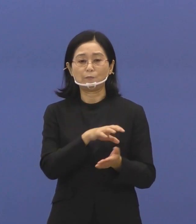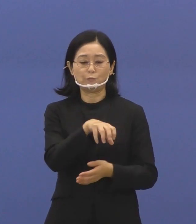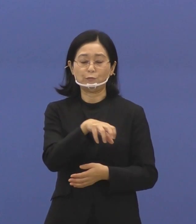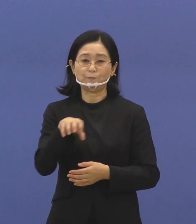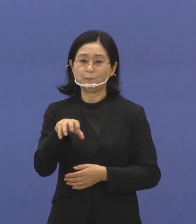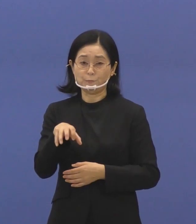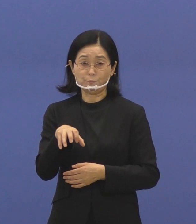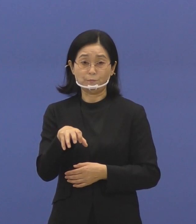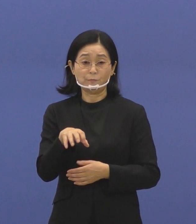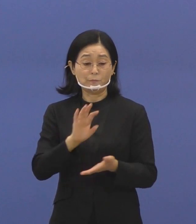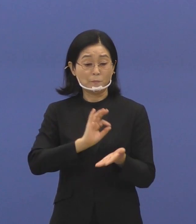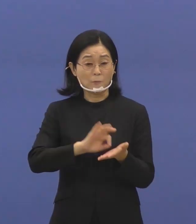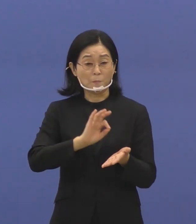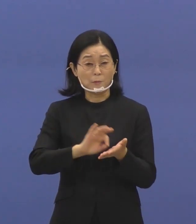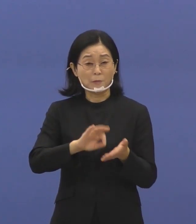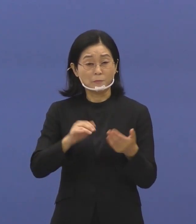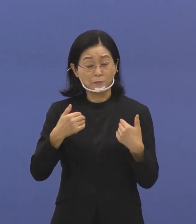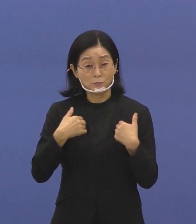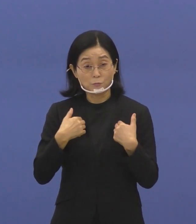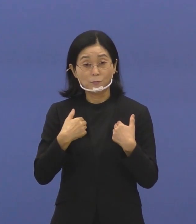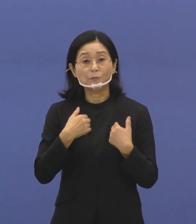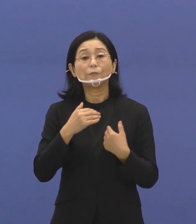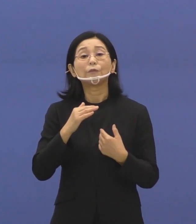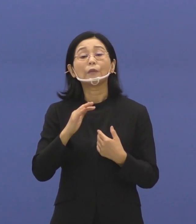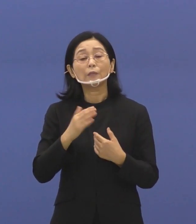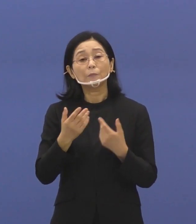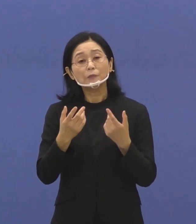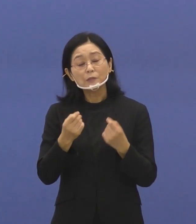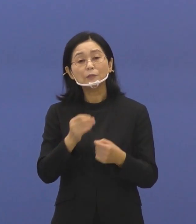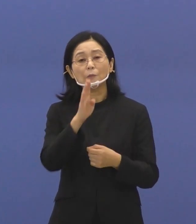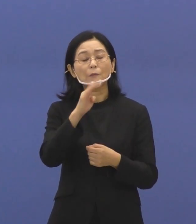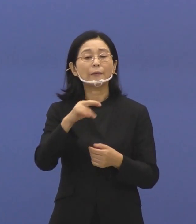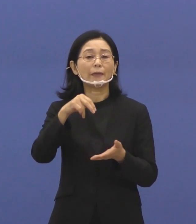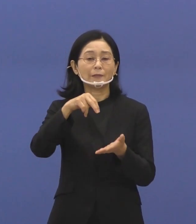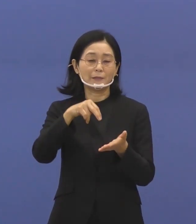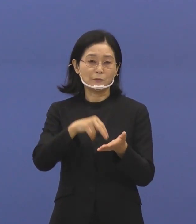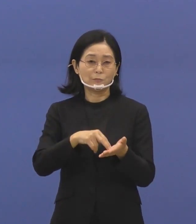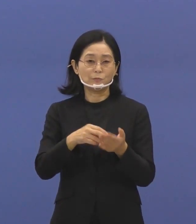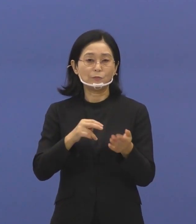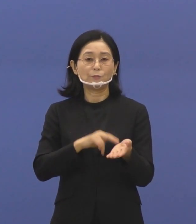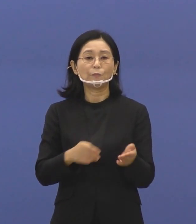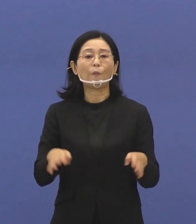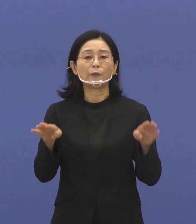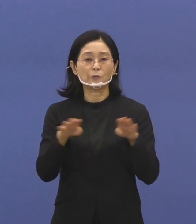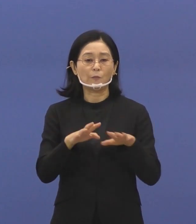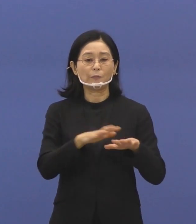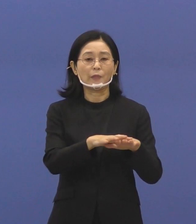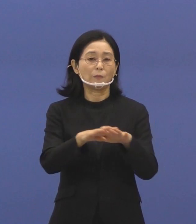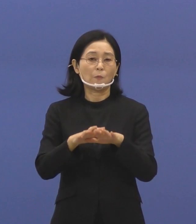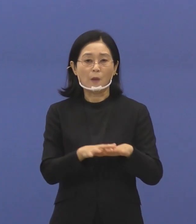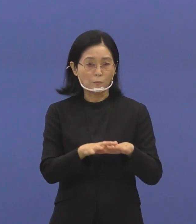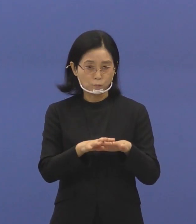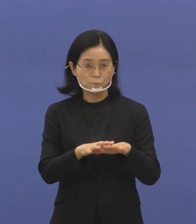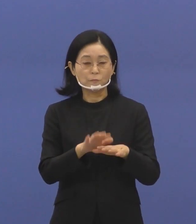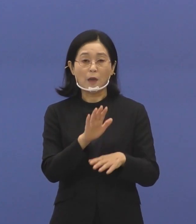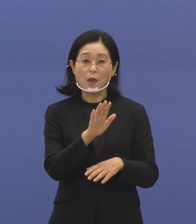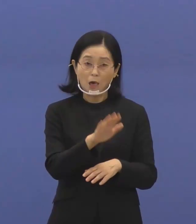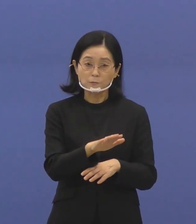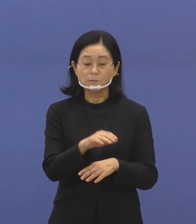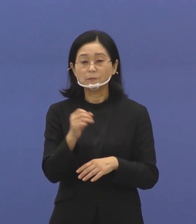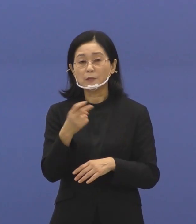かってはいるけれども、県立病院ネットワークとか、そして、高